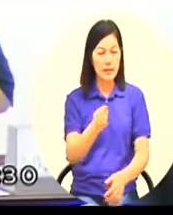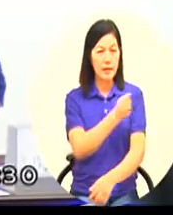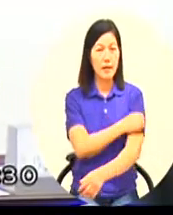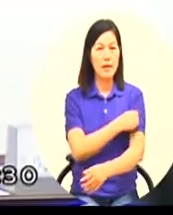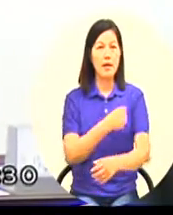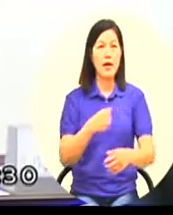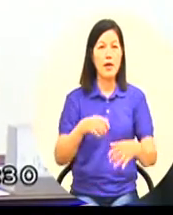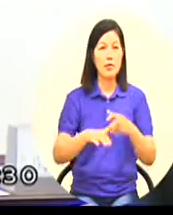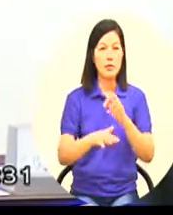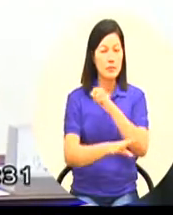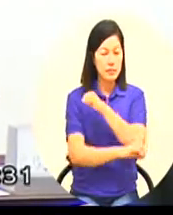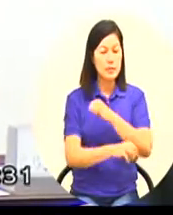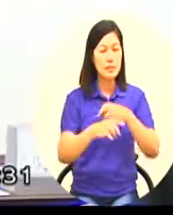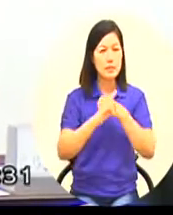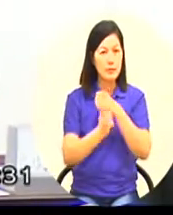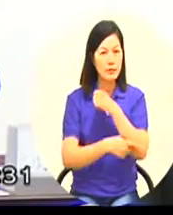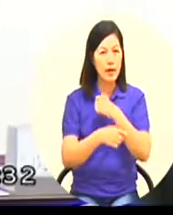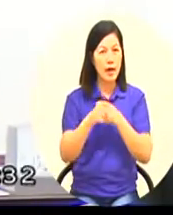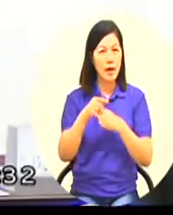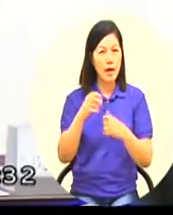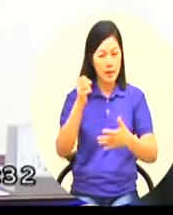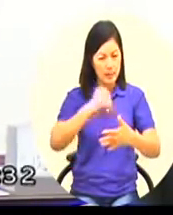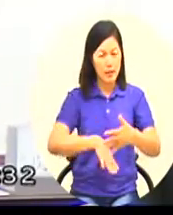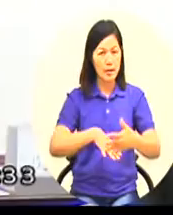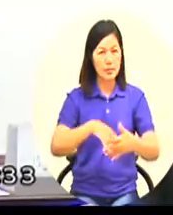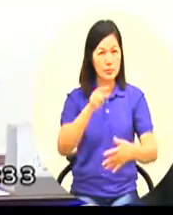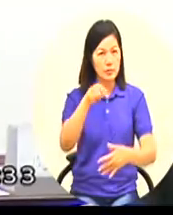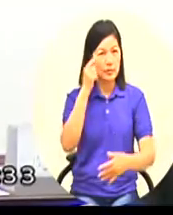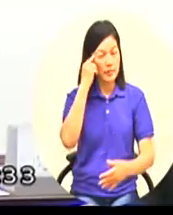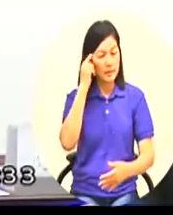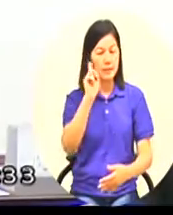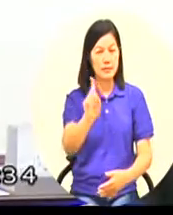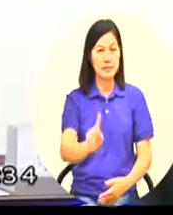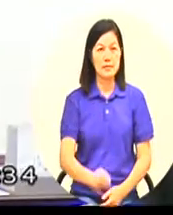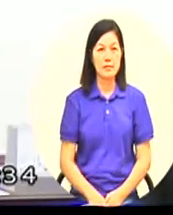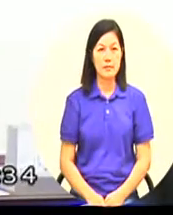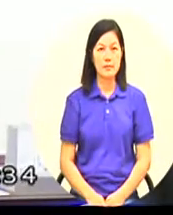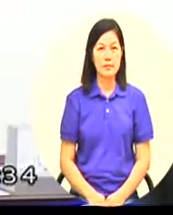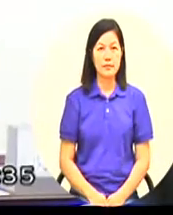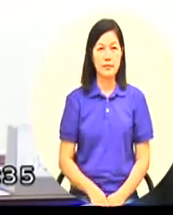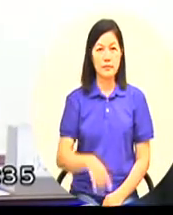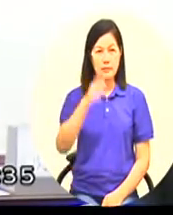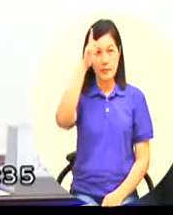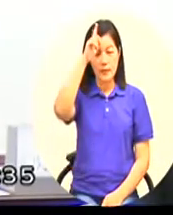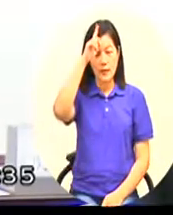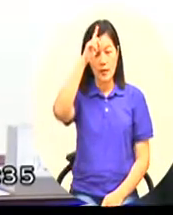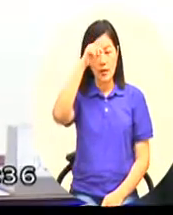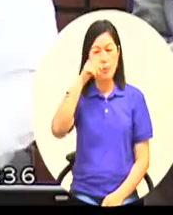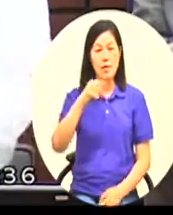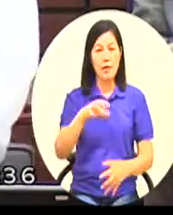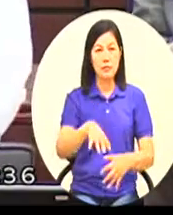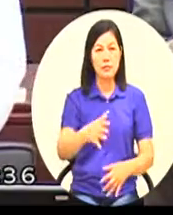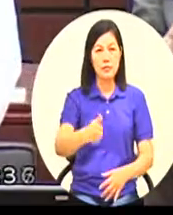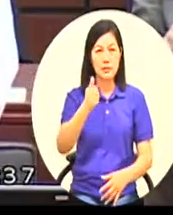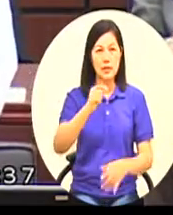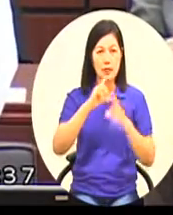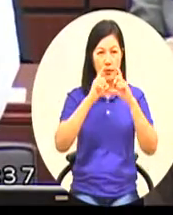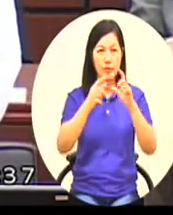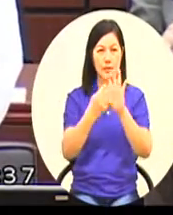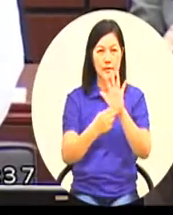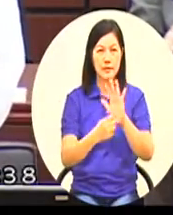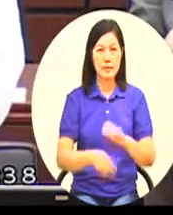纳劳基法，你个人的看法？ 来，请黄局长回答。 好，谢谢主席，谢谢周议员